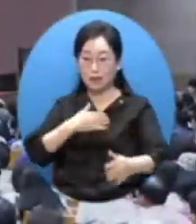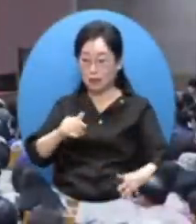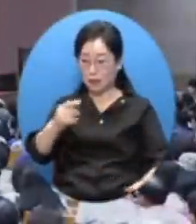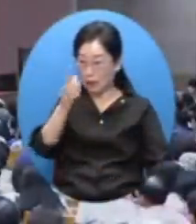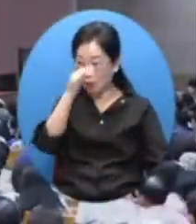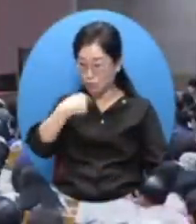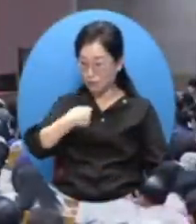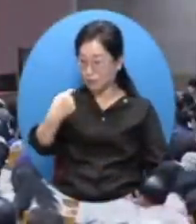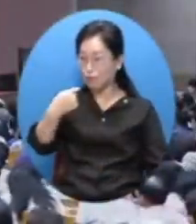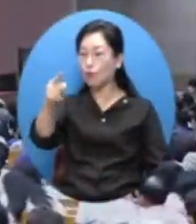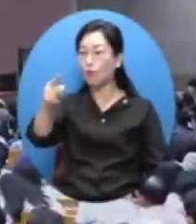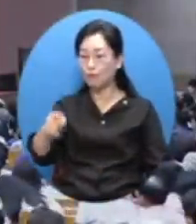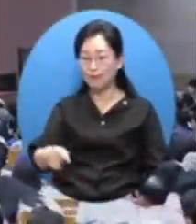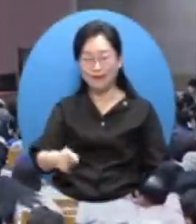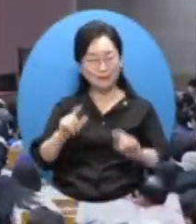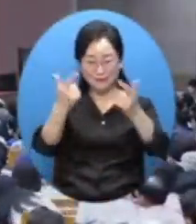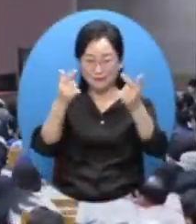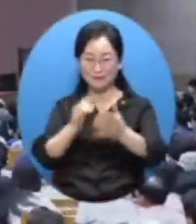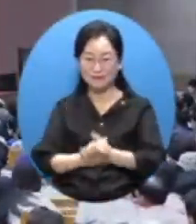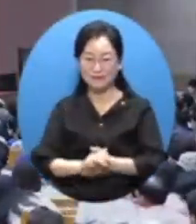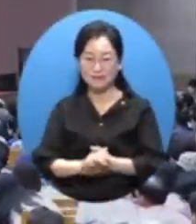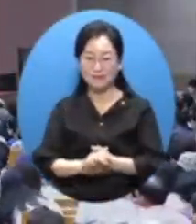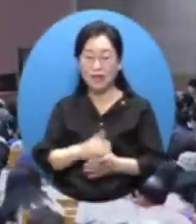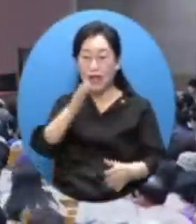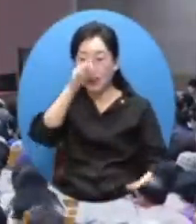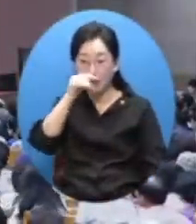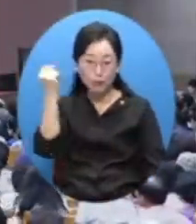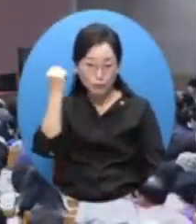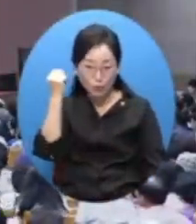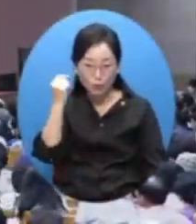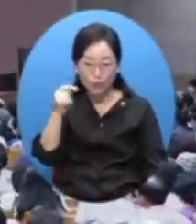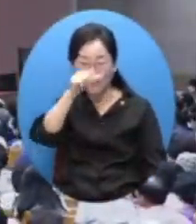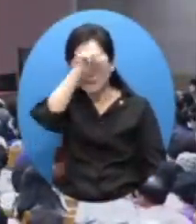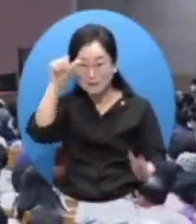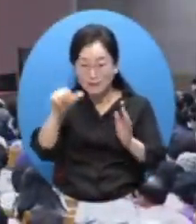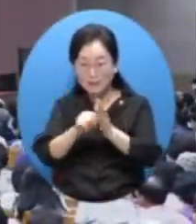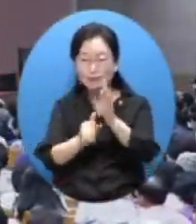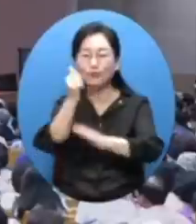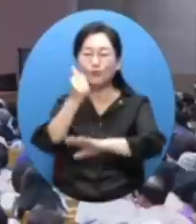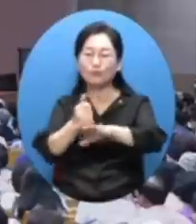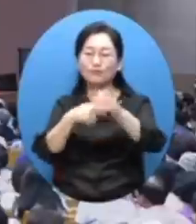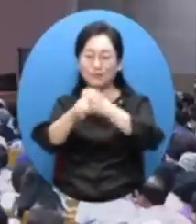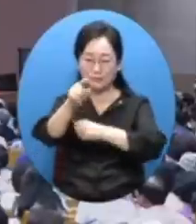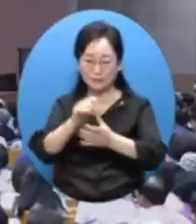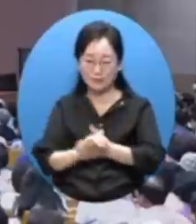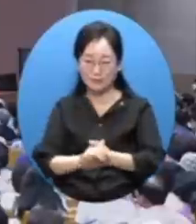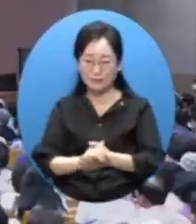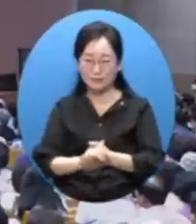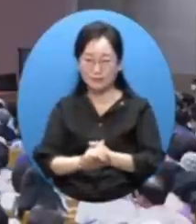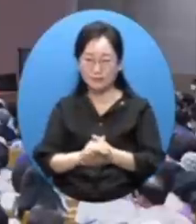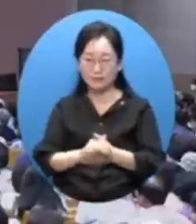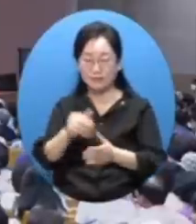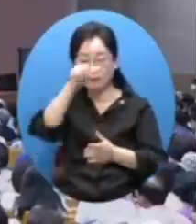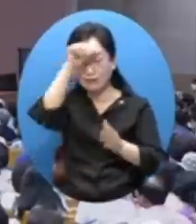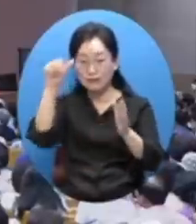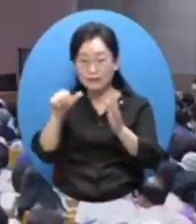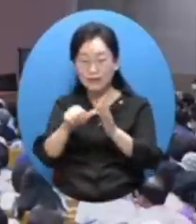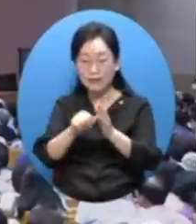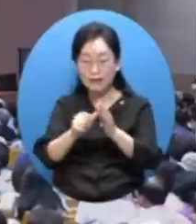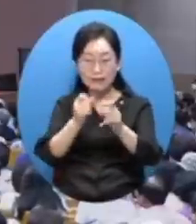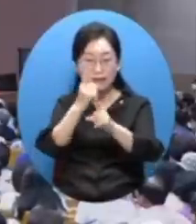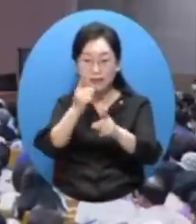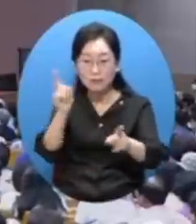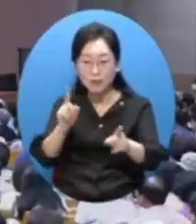그런다고? 근데 장 박사님 그렇지 않습니다. 바보라는 말을 들으면 인생은 성공한 것입니다. 인생의 승리는 사랑하는 자에게